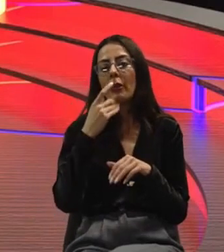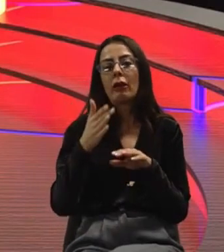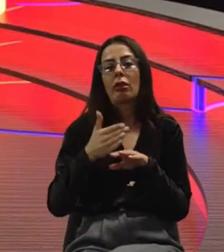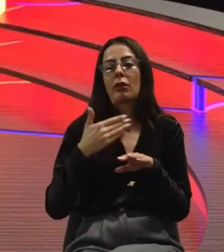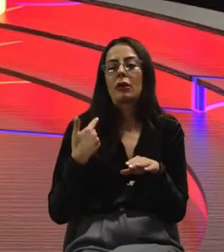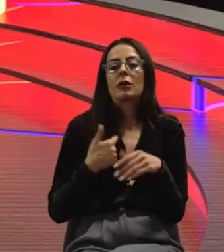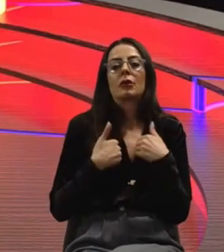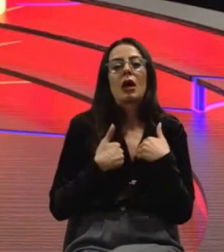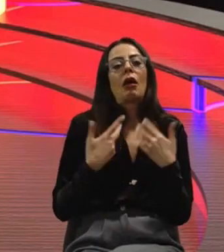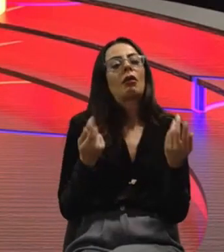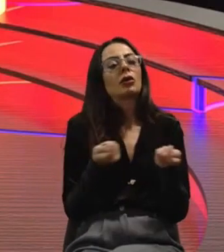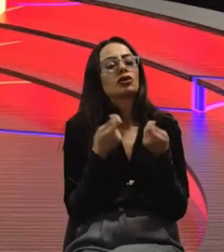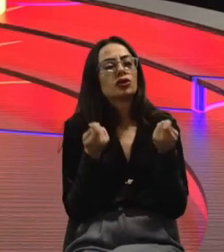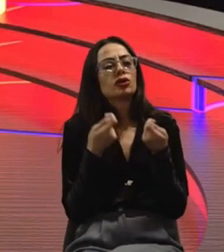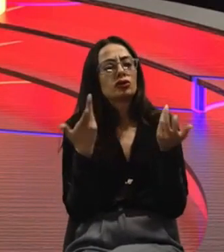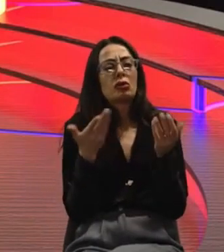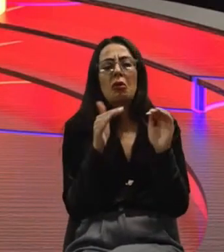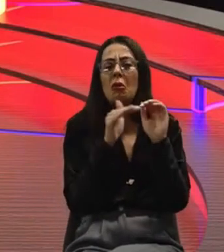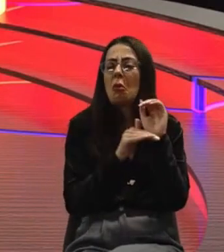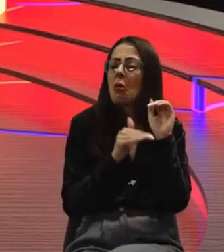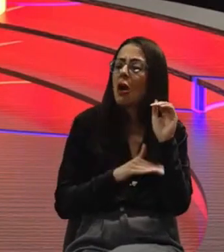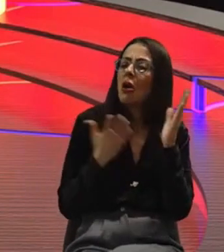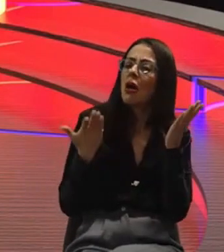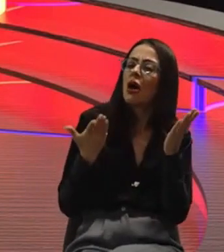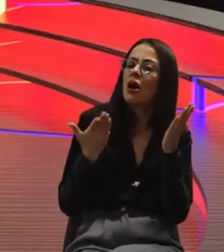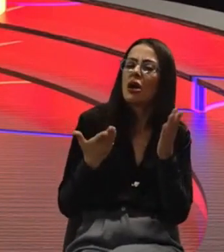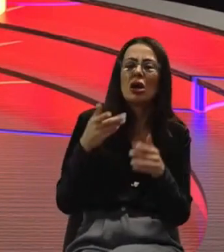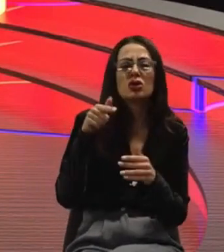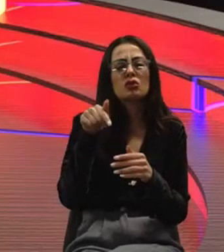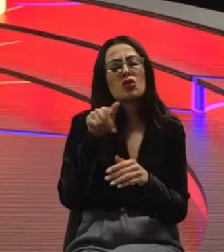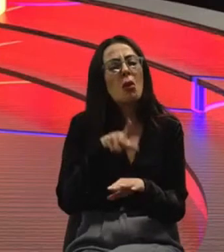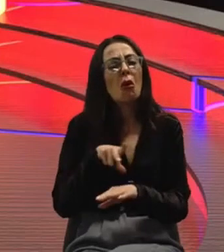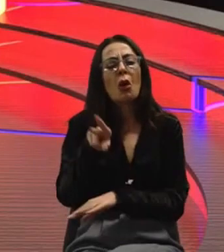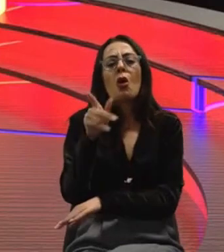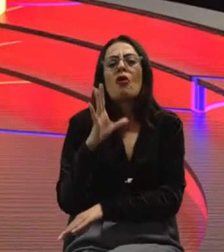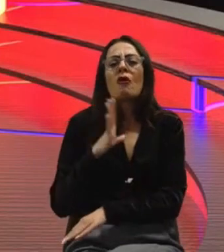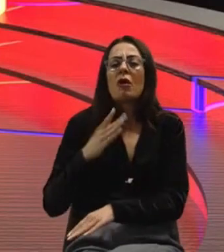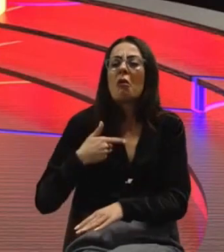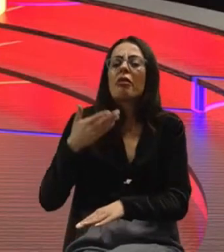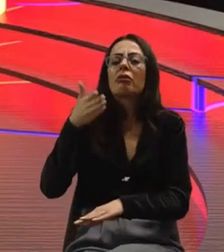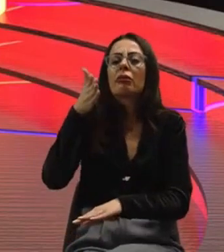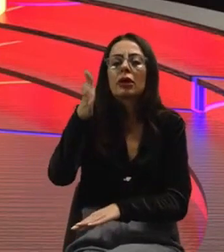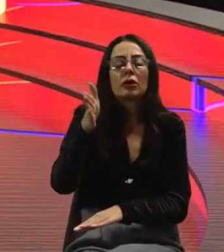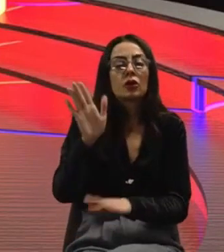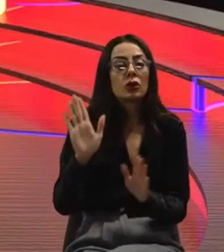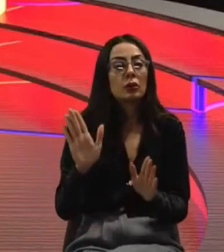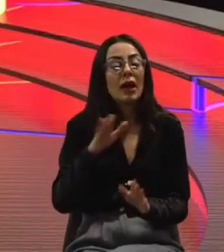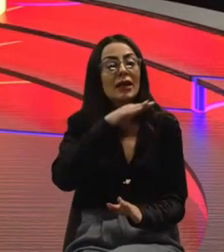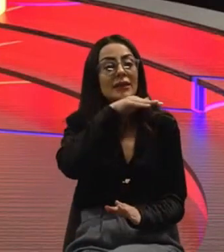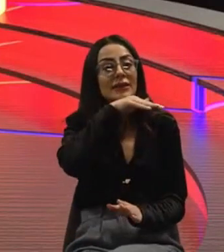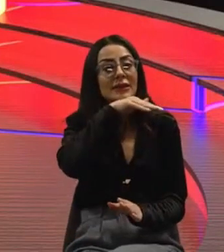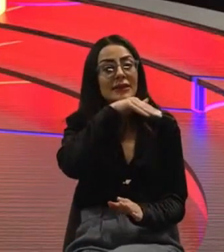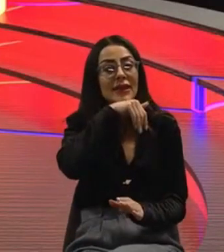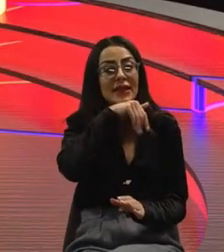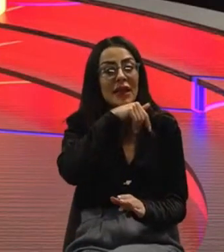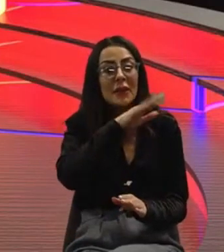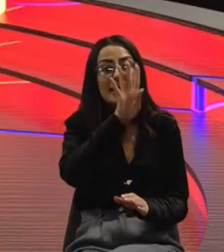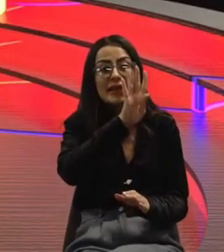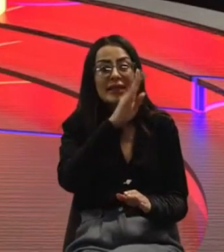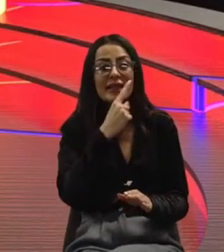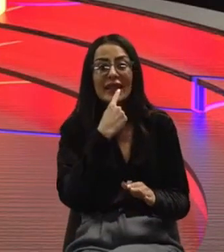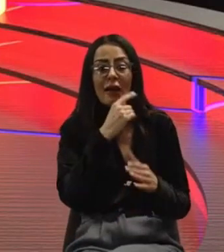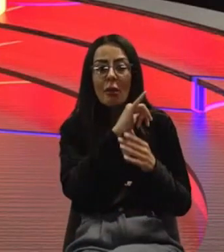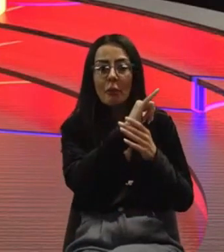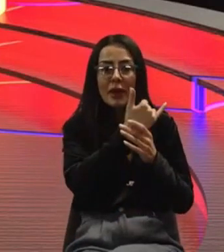tecrübeniz işte hayat Artık biz bir yola soktu buradan çıkamam düşünürken dedemin kırk yıl bir meslek yaptığını